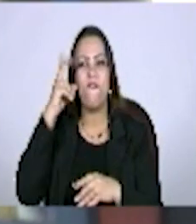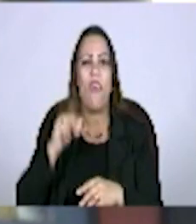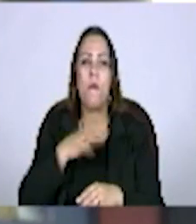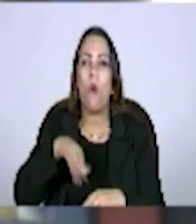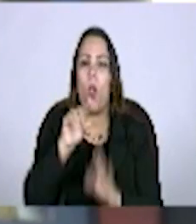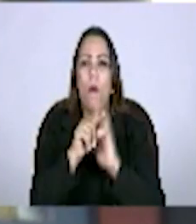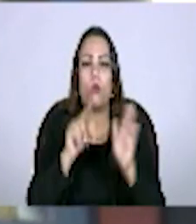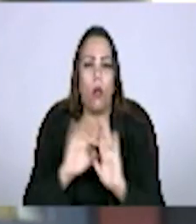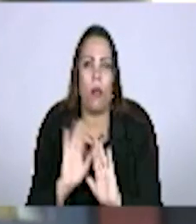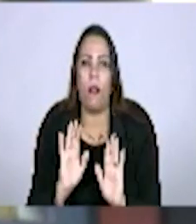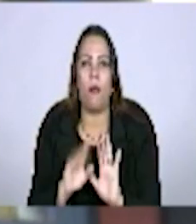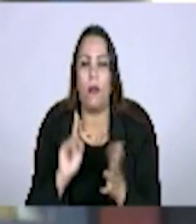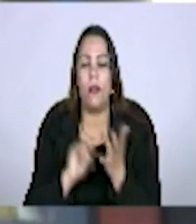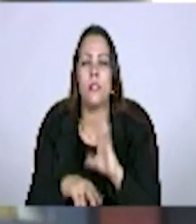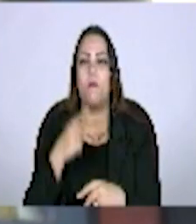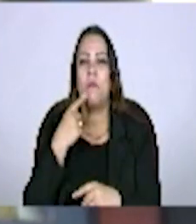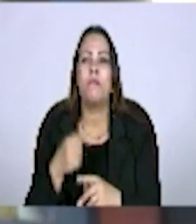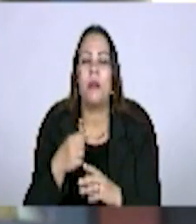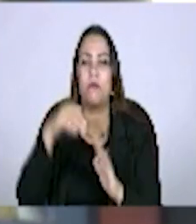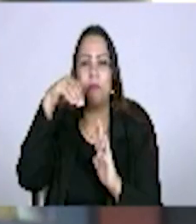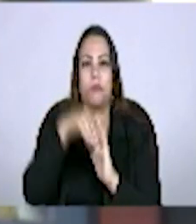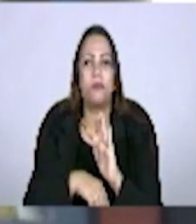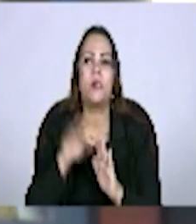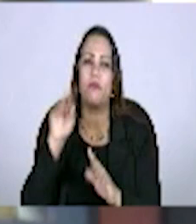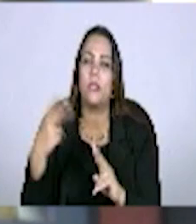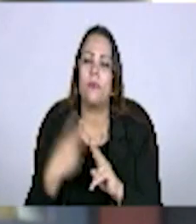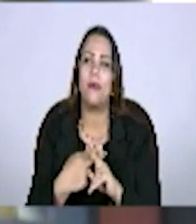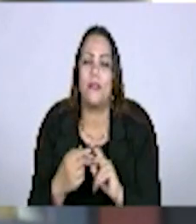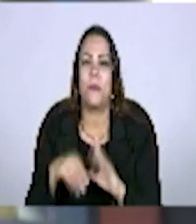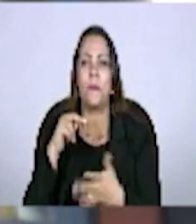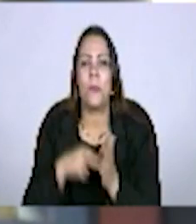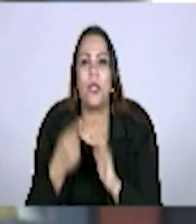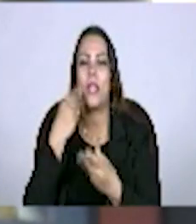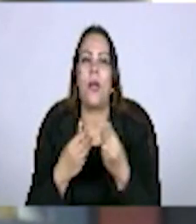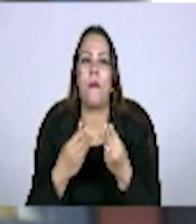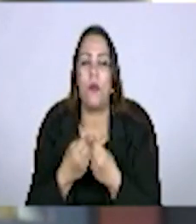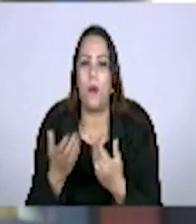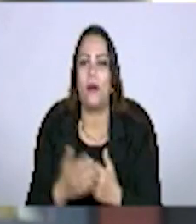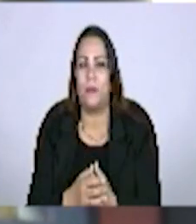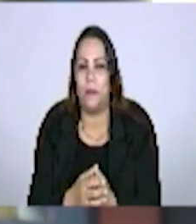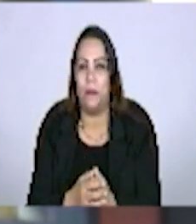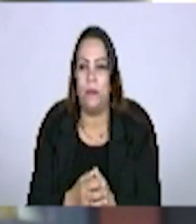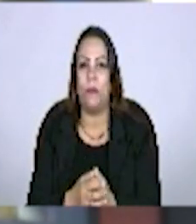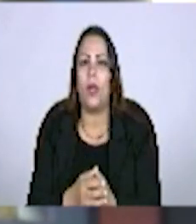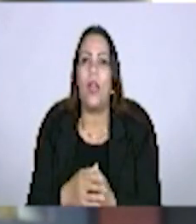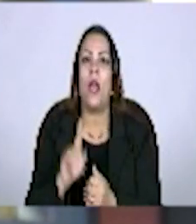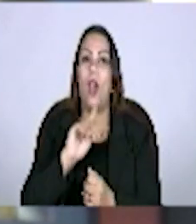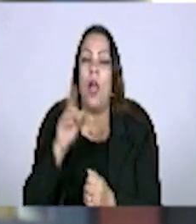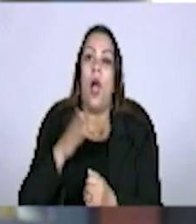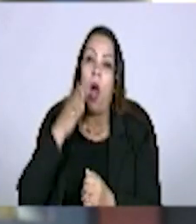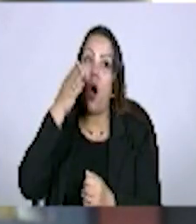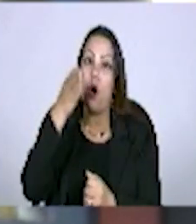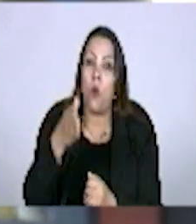موضوع فده عاده بياخد تقدير منخفض جدا عند الناس في التعامل لا تذهب الى